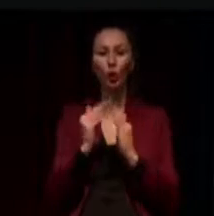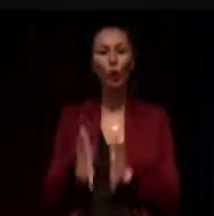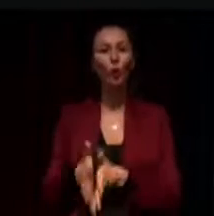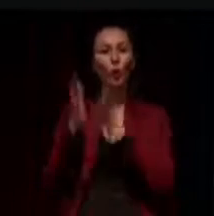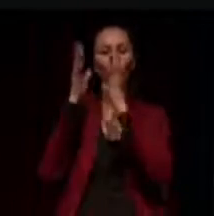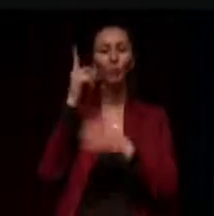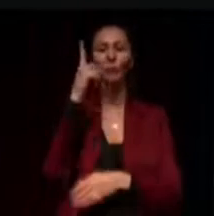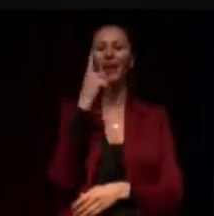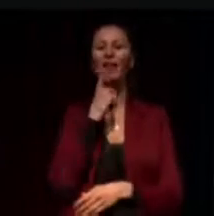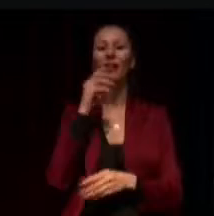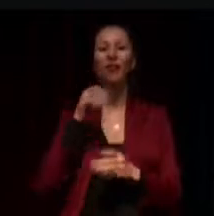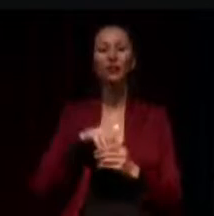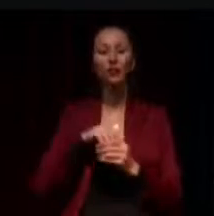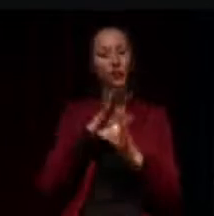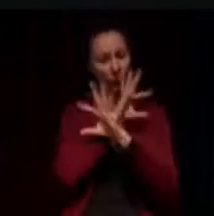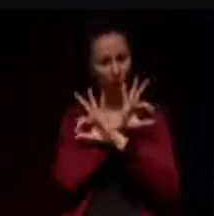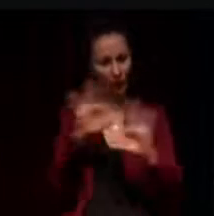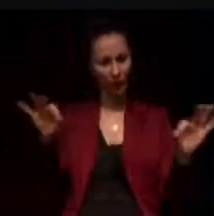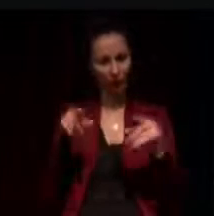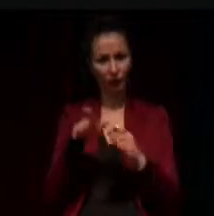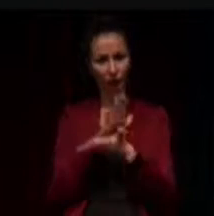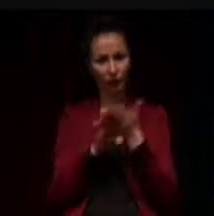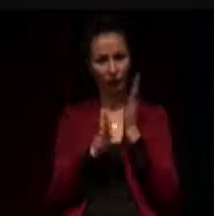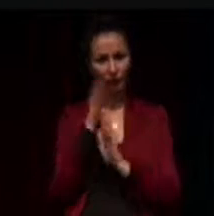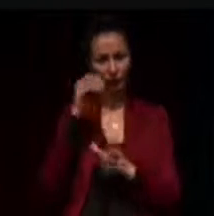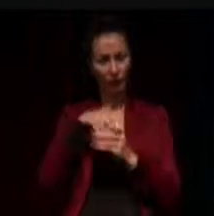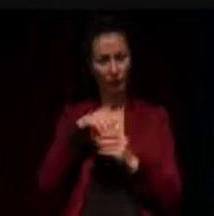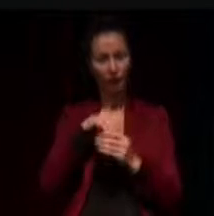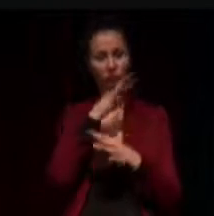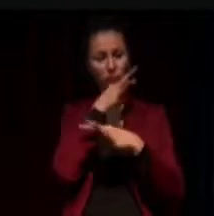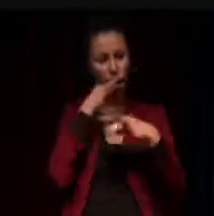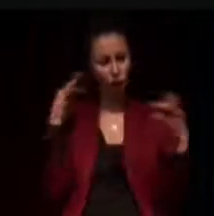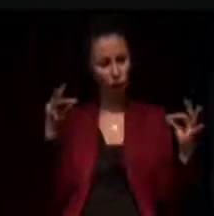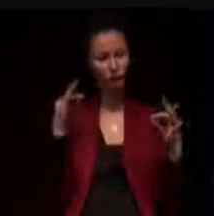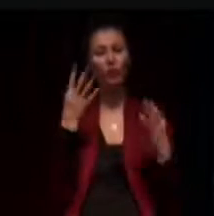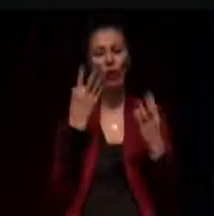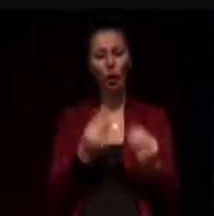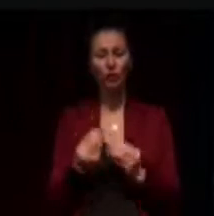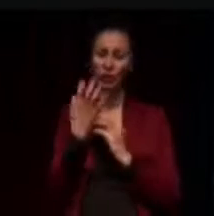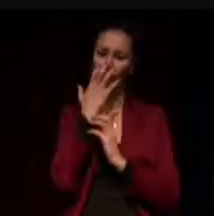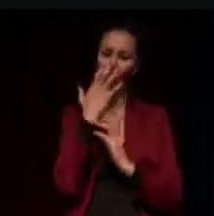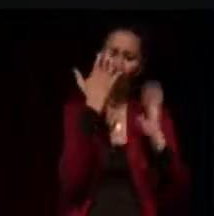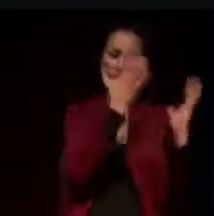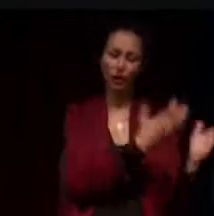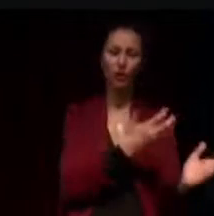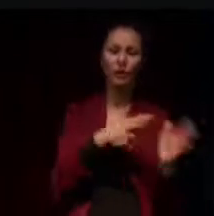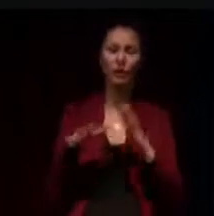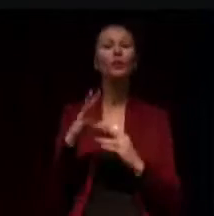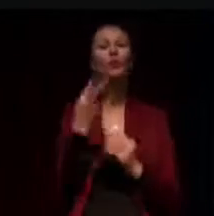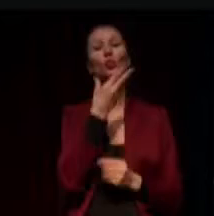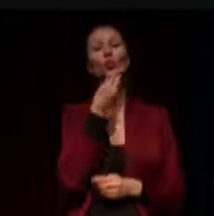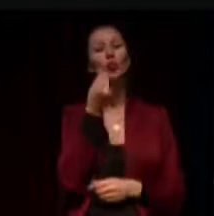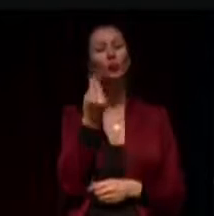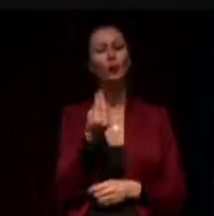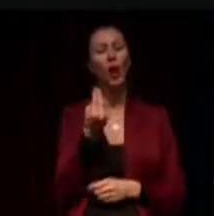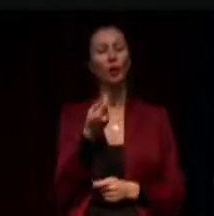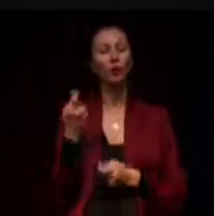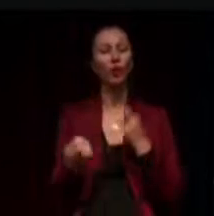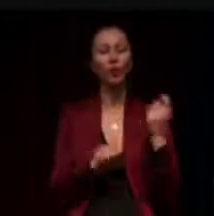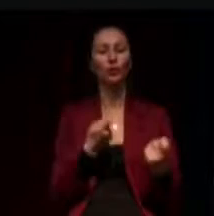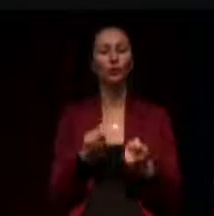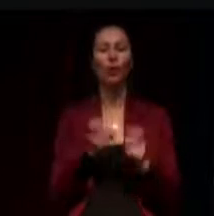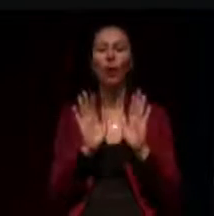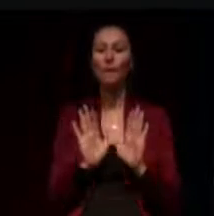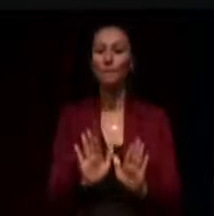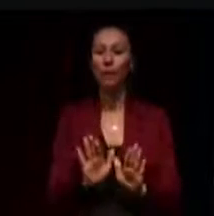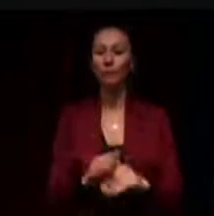yıl içerisinde bitirileceğini, depremzedelerimize tahsis edileceğini. Bunlar tabii ki güzel çalışmalar.